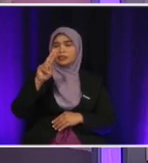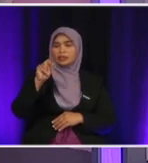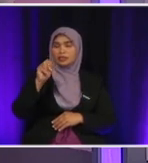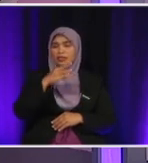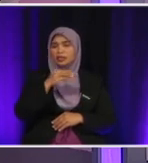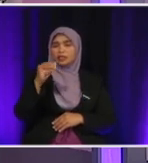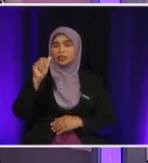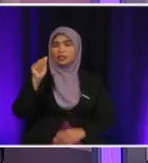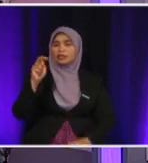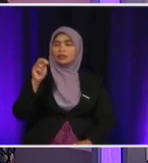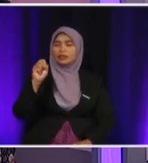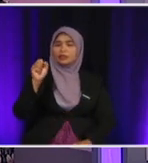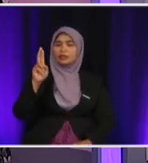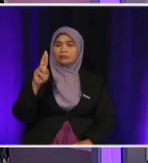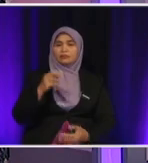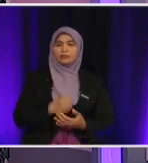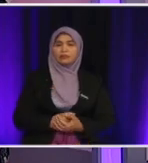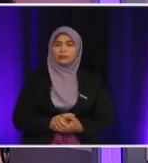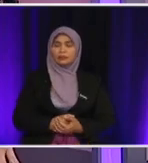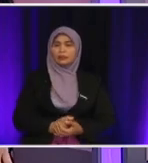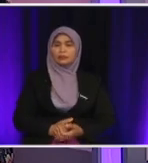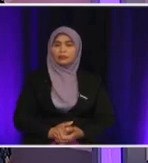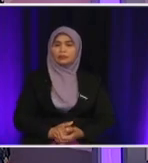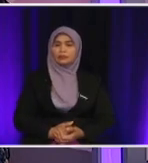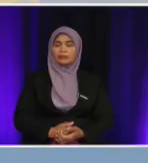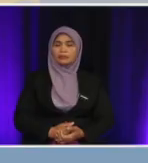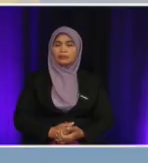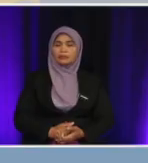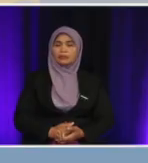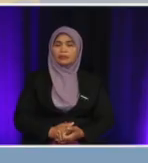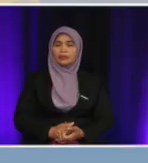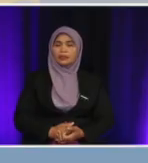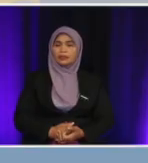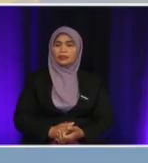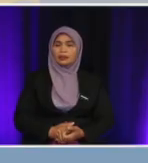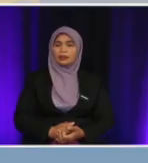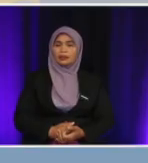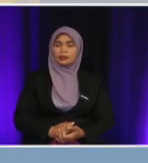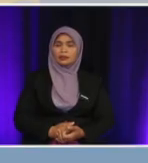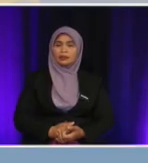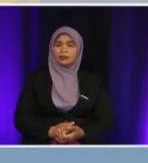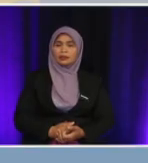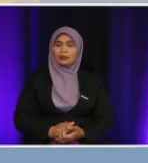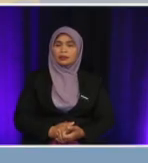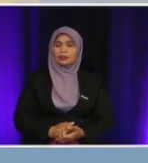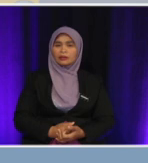Muhajirin oke Ada siapa lagi tak ya Nak coba nampak tadi ada yang angkat tangan Ya silakan Nisa